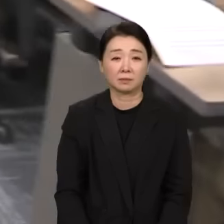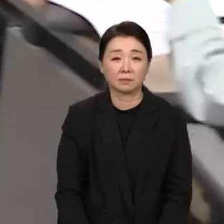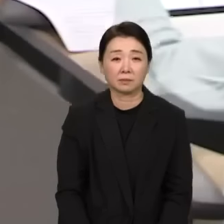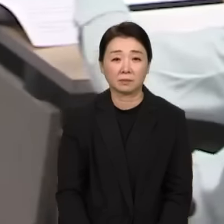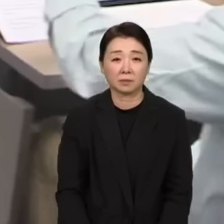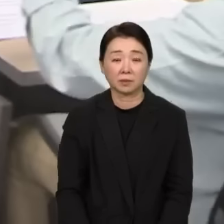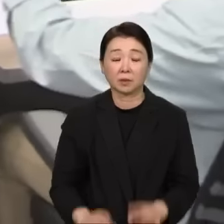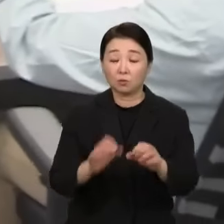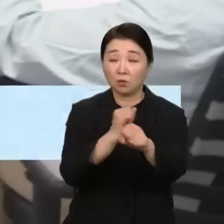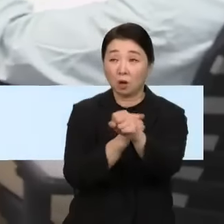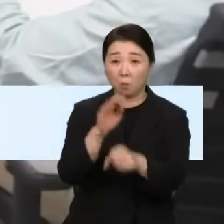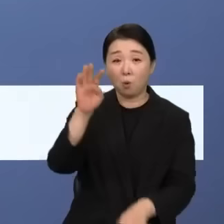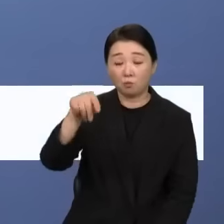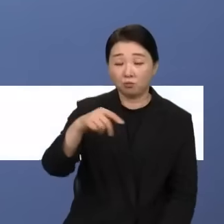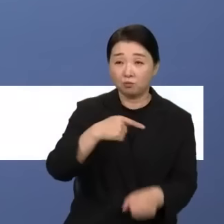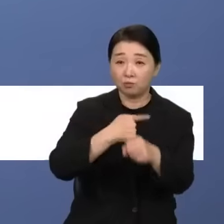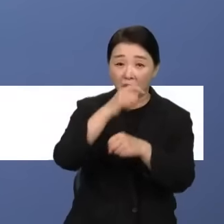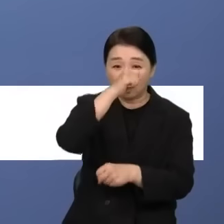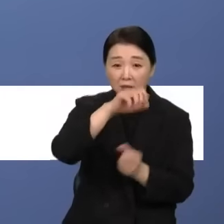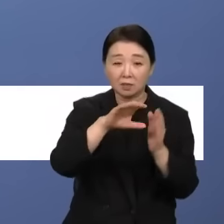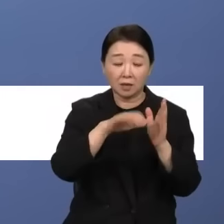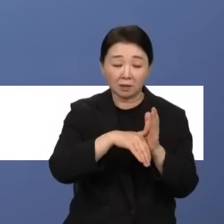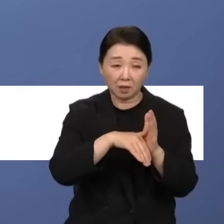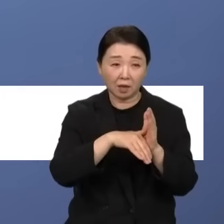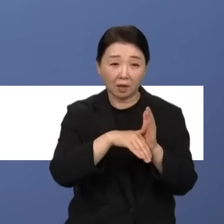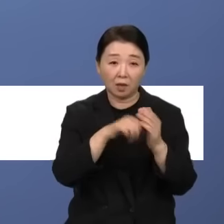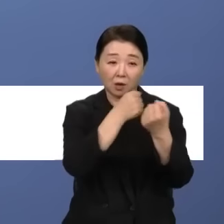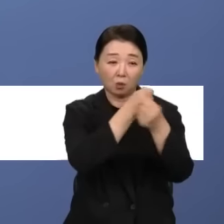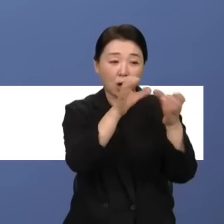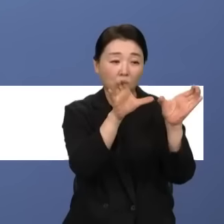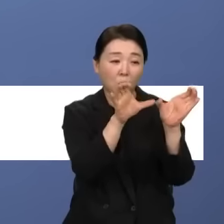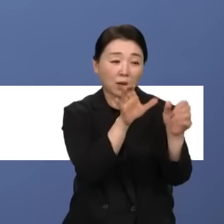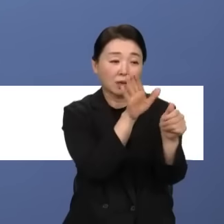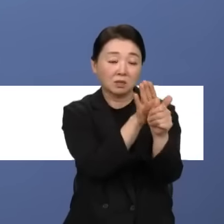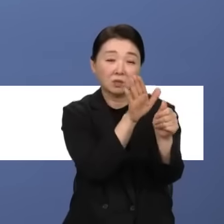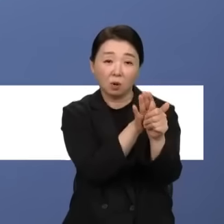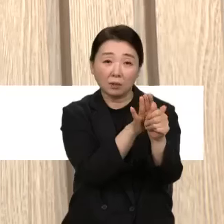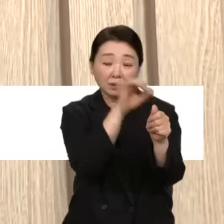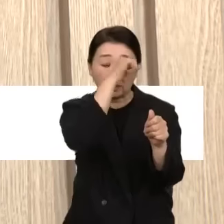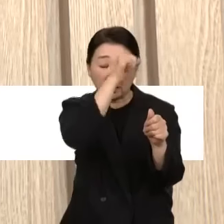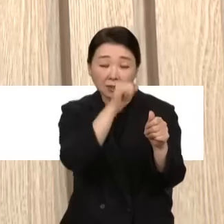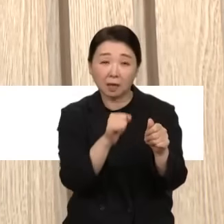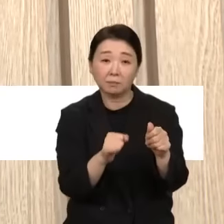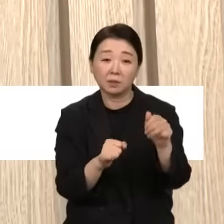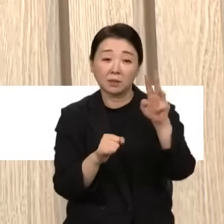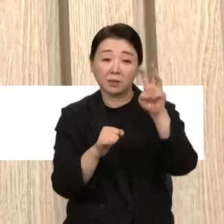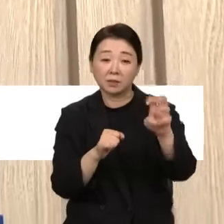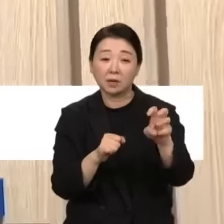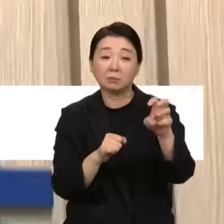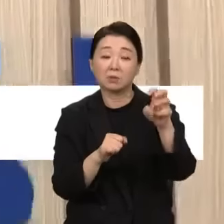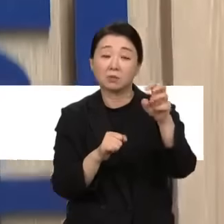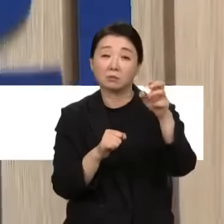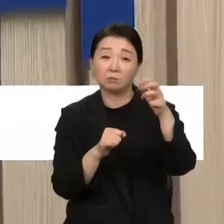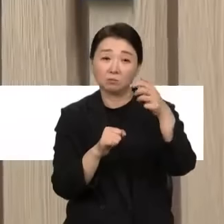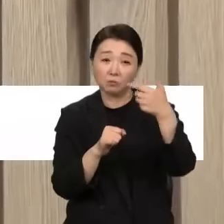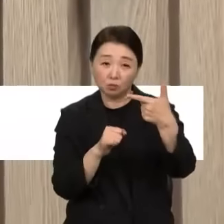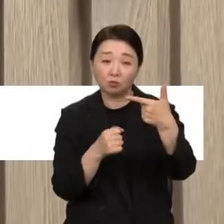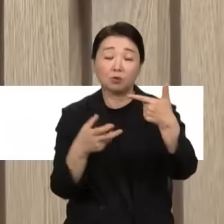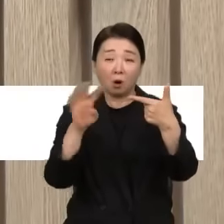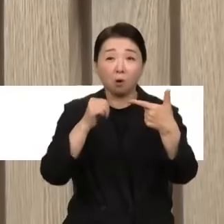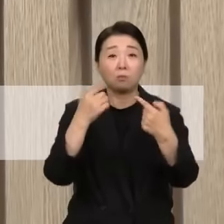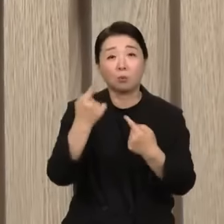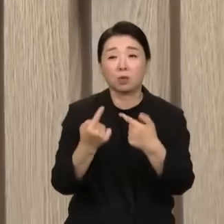보훈부가 발표한 내년도 예산안에 광복회 지원 예산이 올해 32억 원보다 6억 원이 줄어든 것으로 드러나 논란이